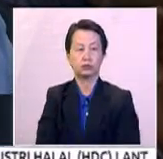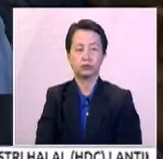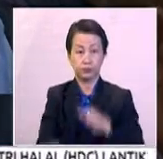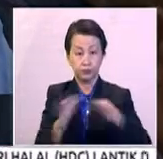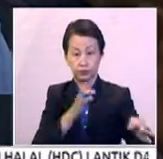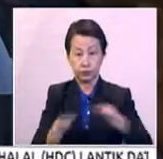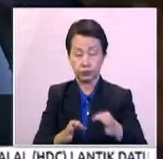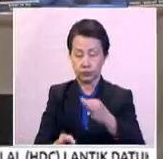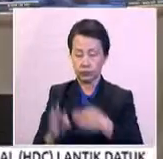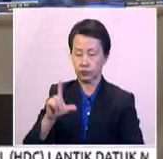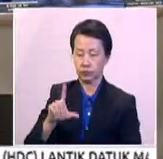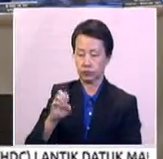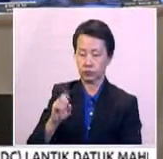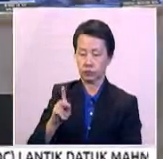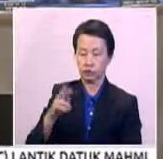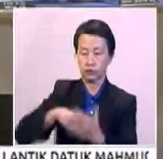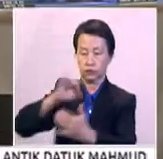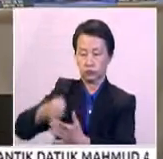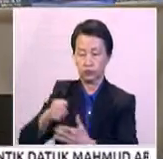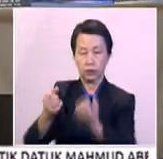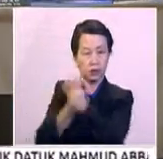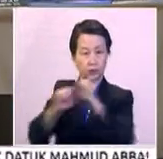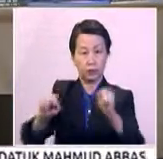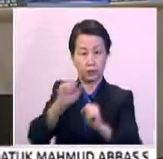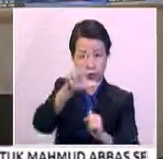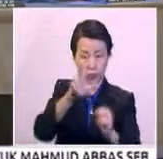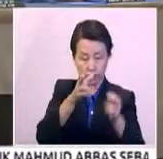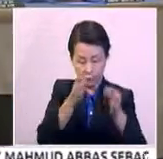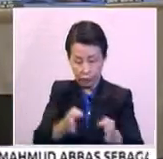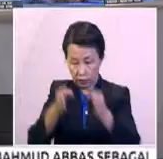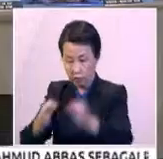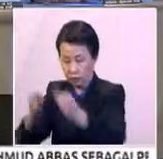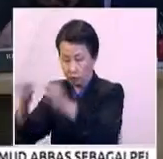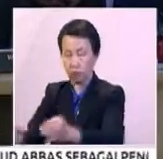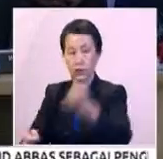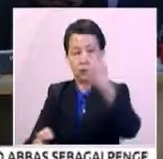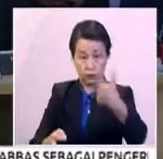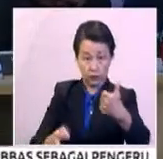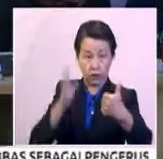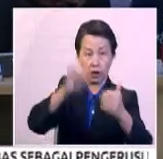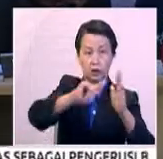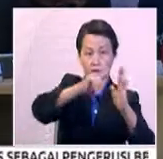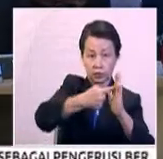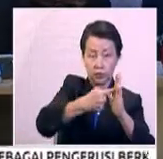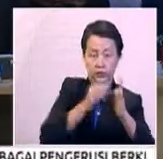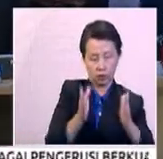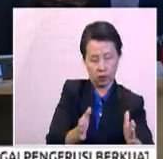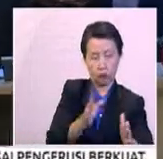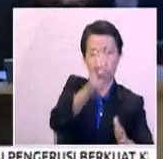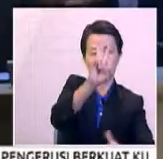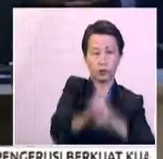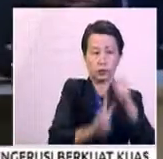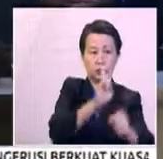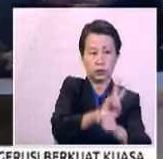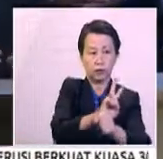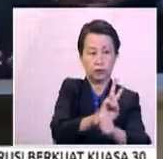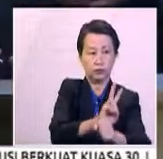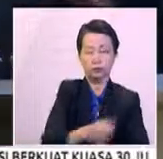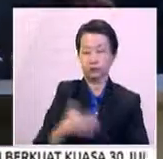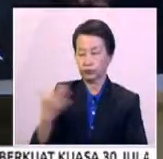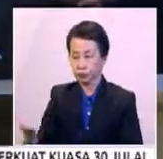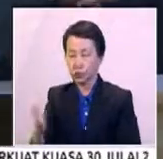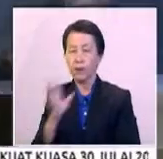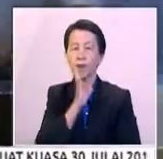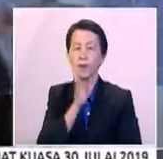Jelasnya, projek tersebut akan disiapkan dalam 3 fasa dengan fasa pertama dijangka beroperasi dalam tempoh 2 tahun. Beliau